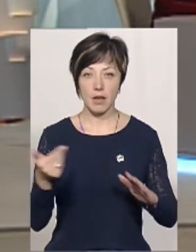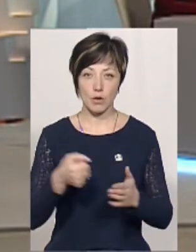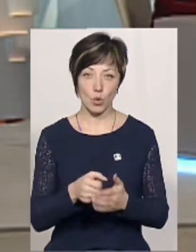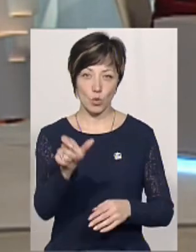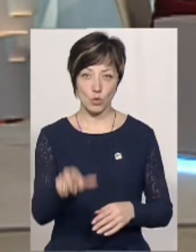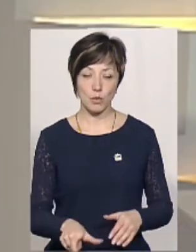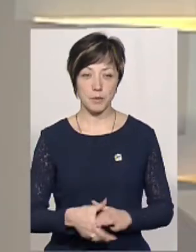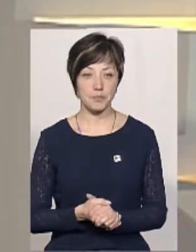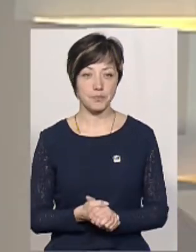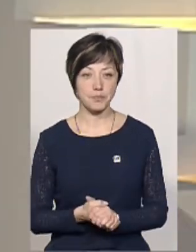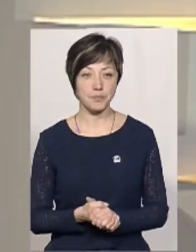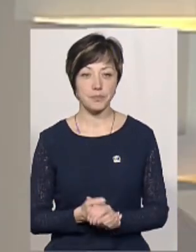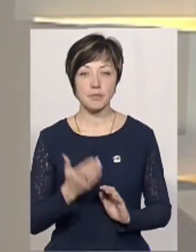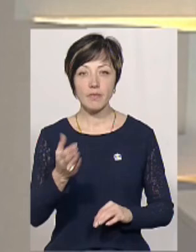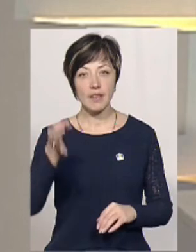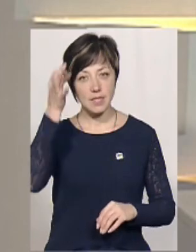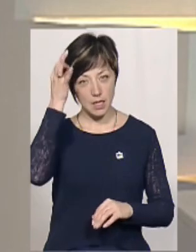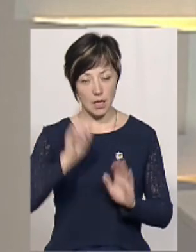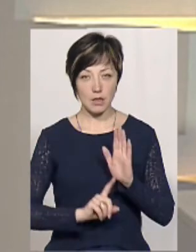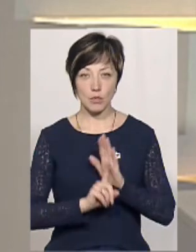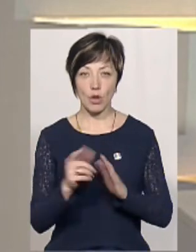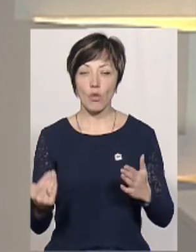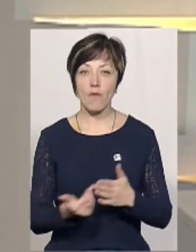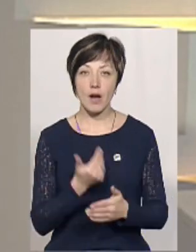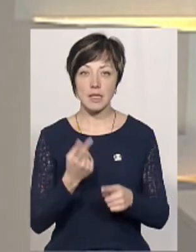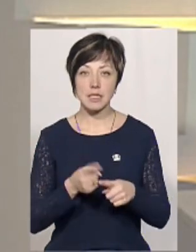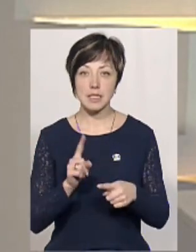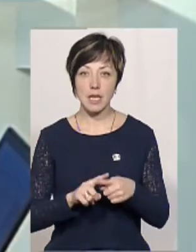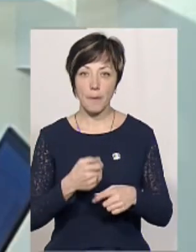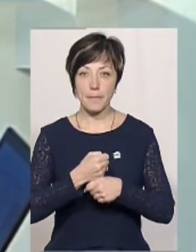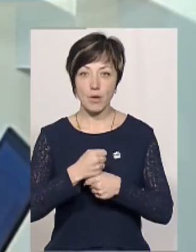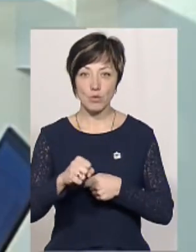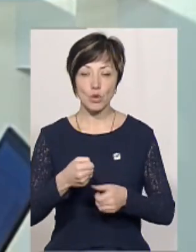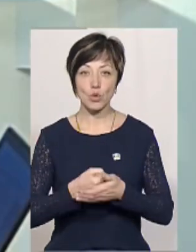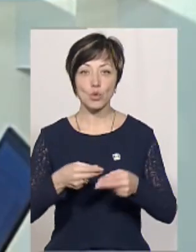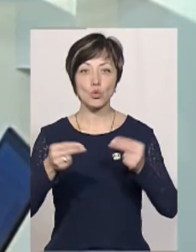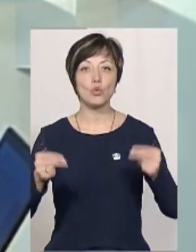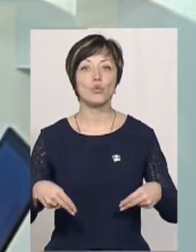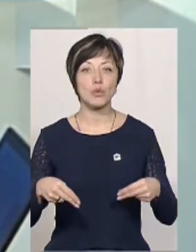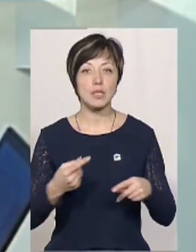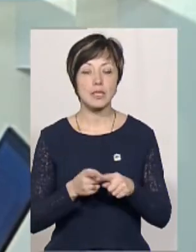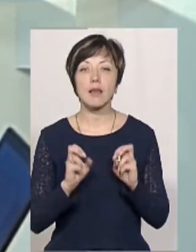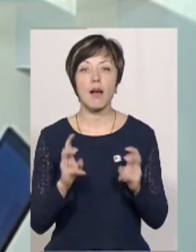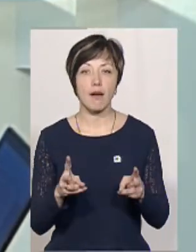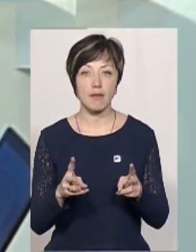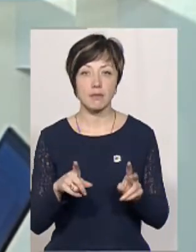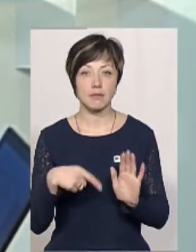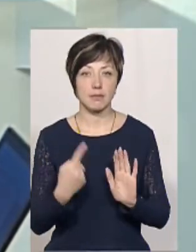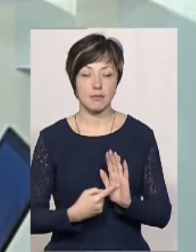до особи. Ви згадали на початку ще про одну новацію – це примушення до шлюбу. Це як?